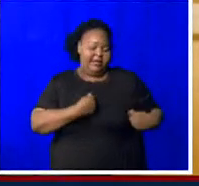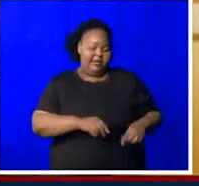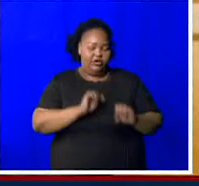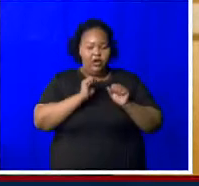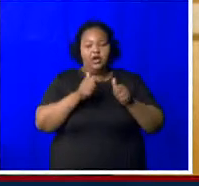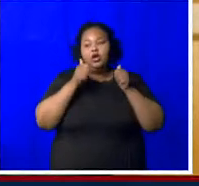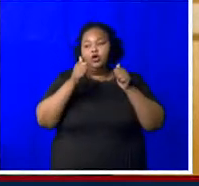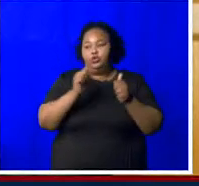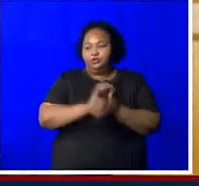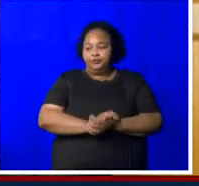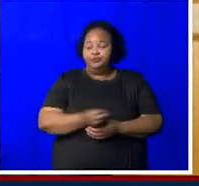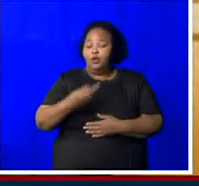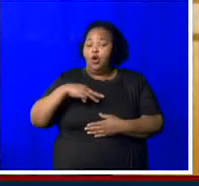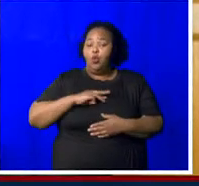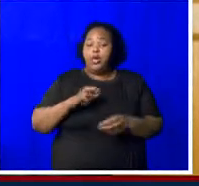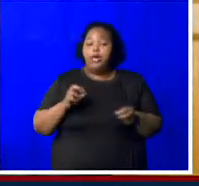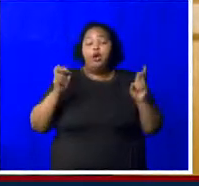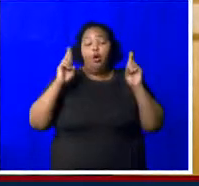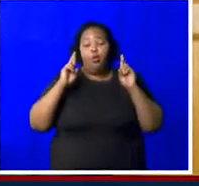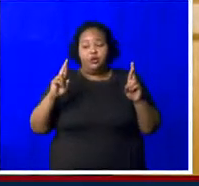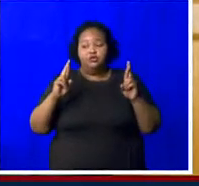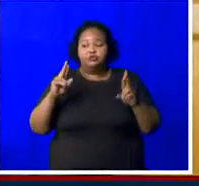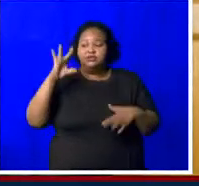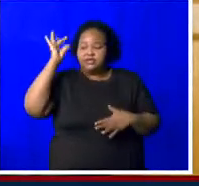the long leaf